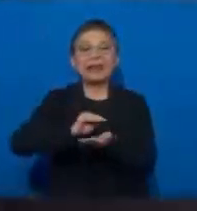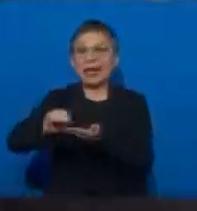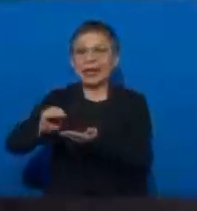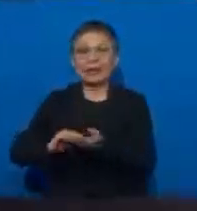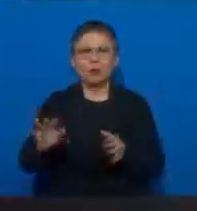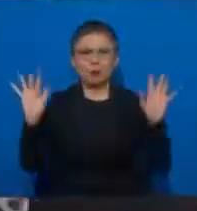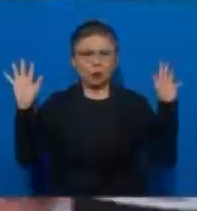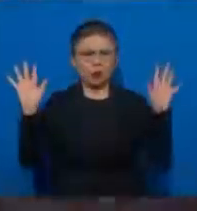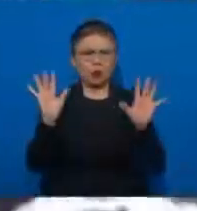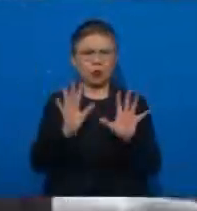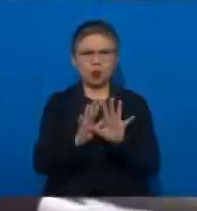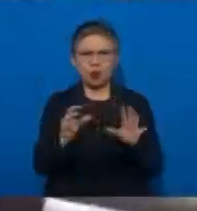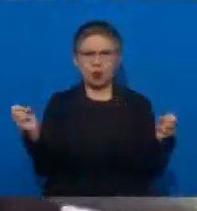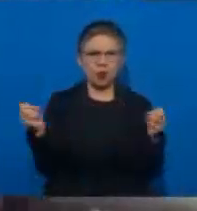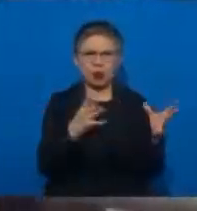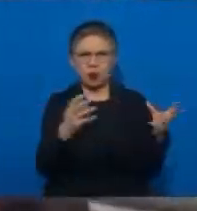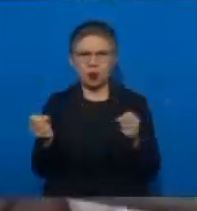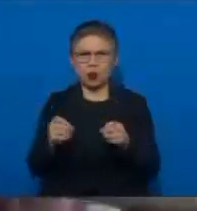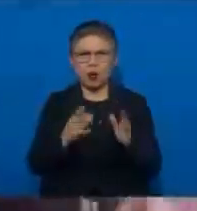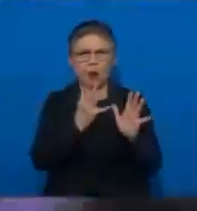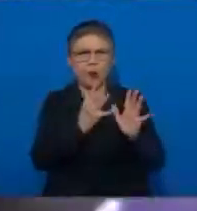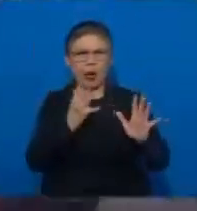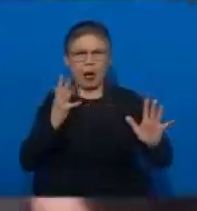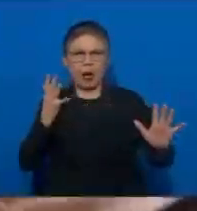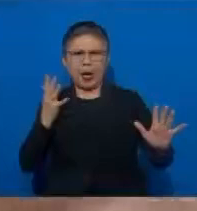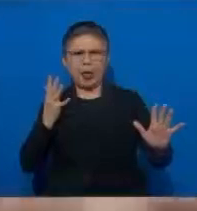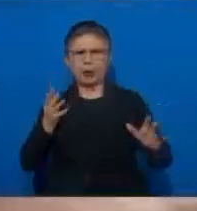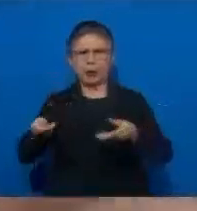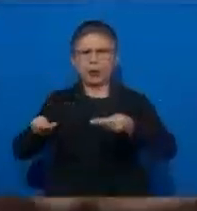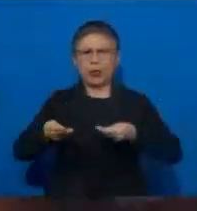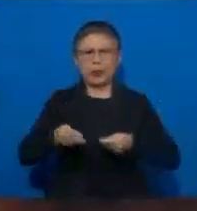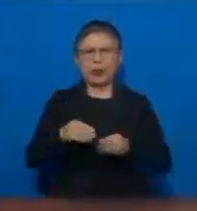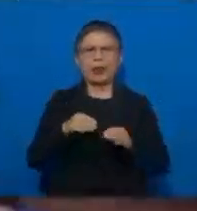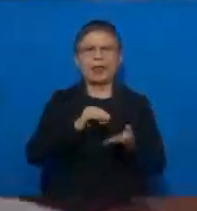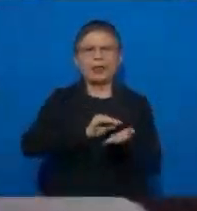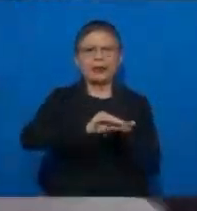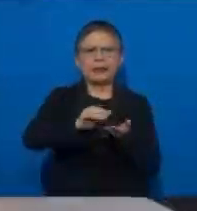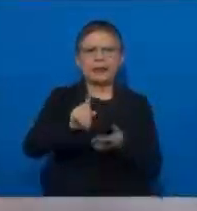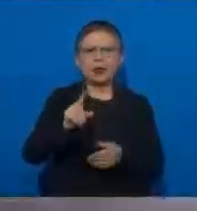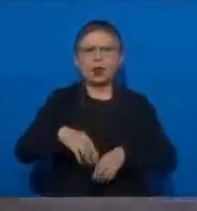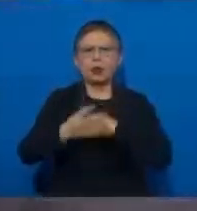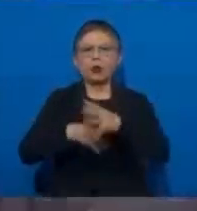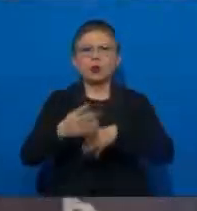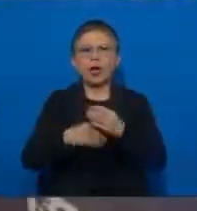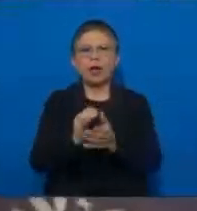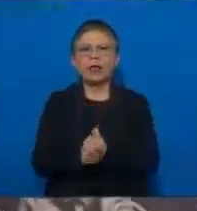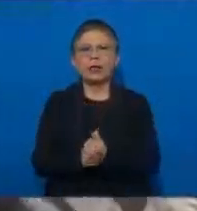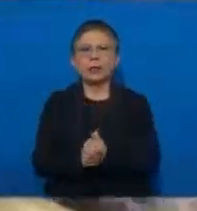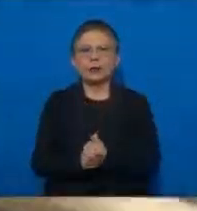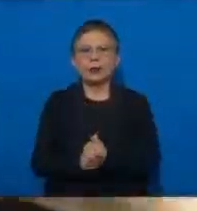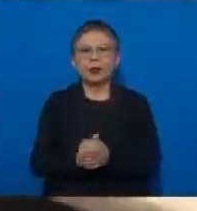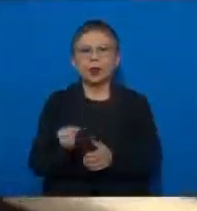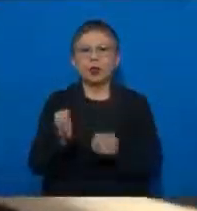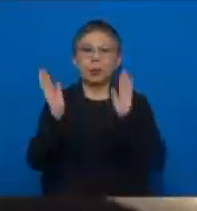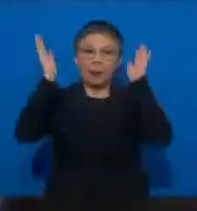Ribuan warga terlibat kericuhan saat tengah mengantri pembagian zakat yang dilakukan oleh seorang pengusaha di Jalan Mairo, Kota